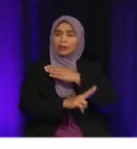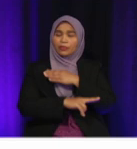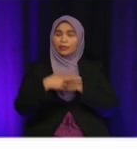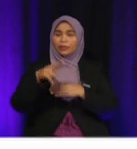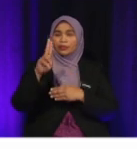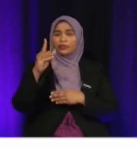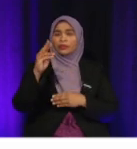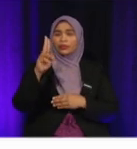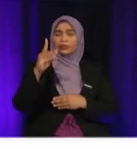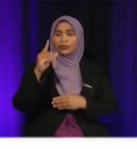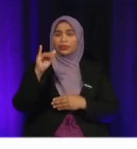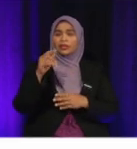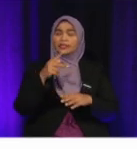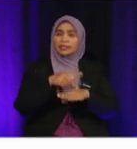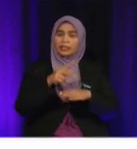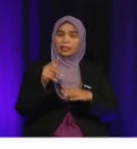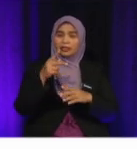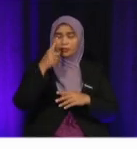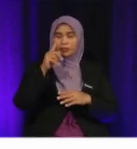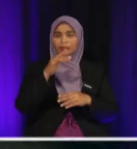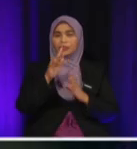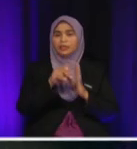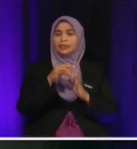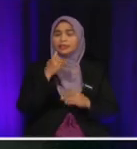dikenakan bagi kesalahan Qazaf?